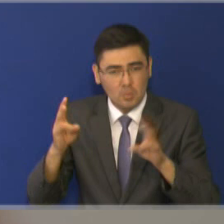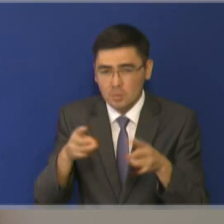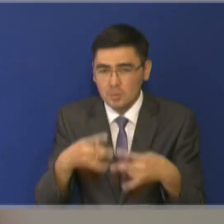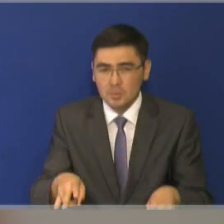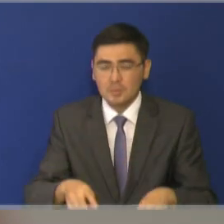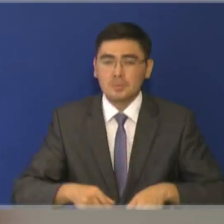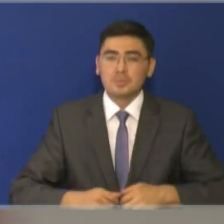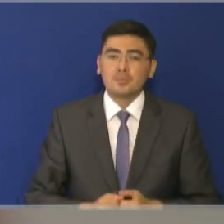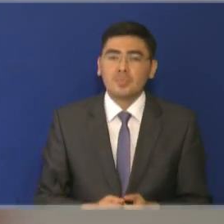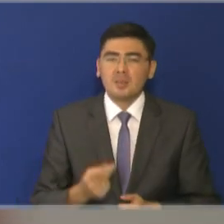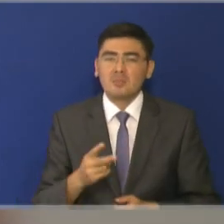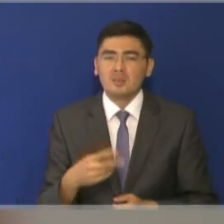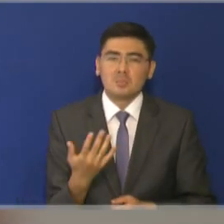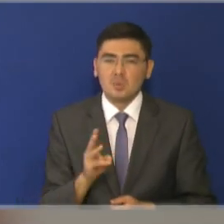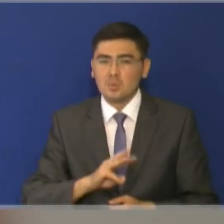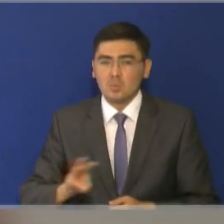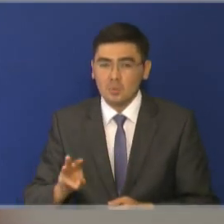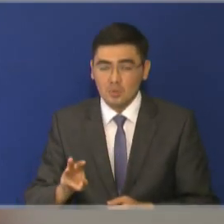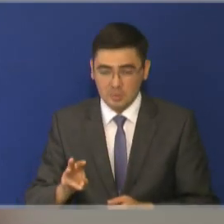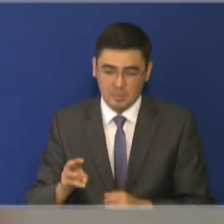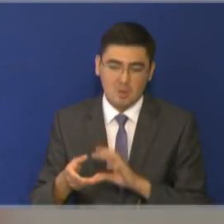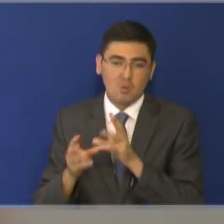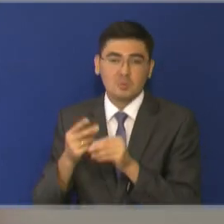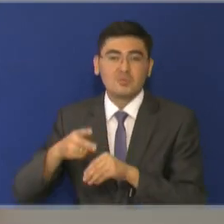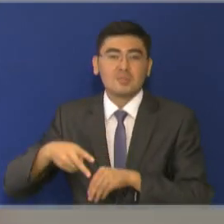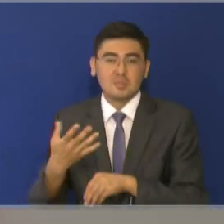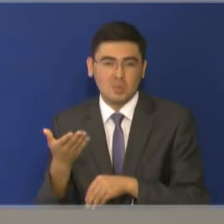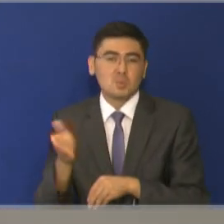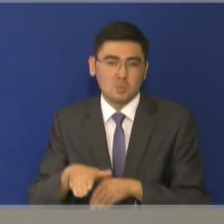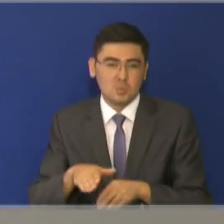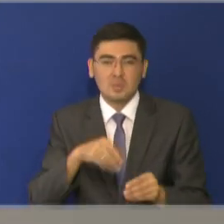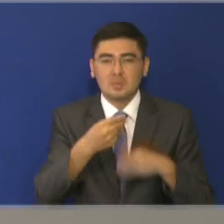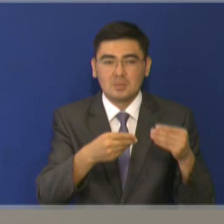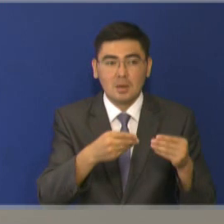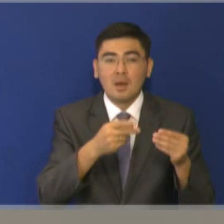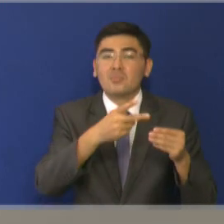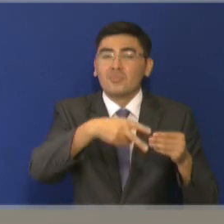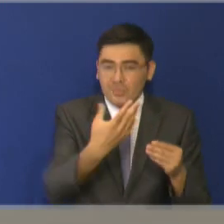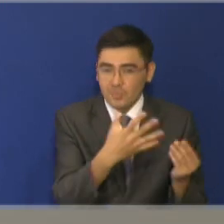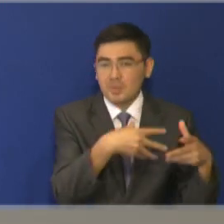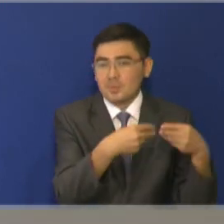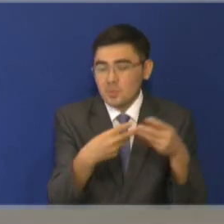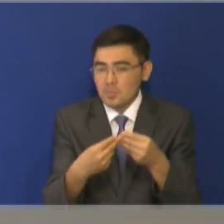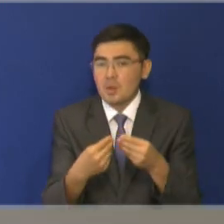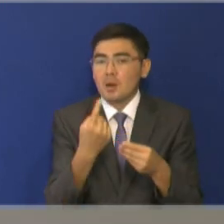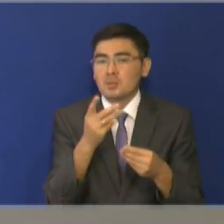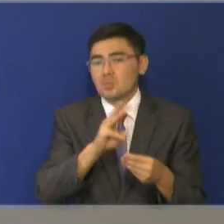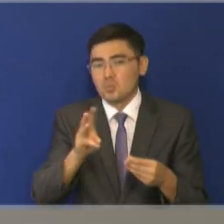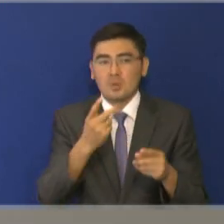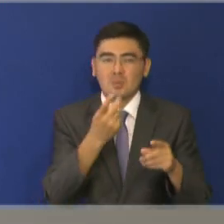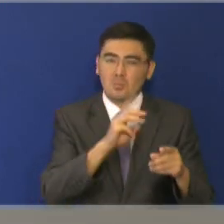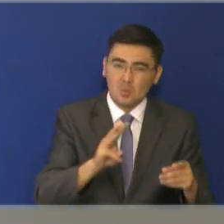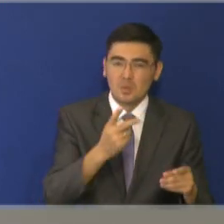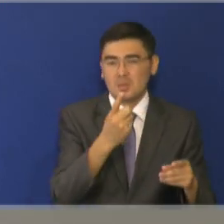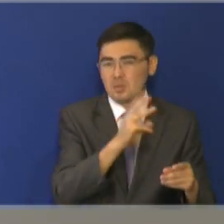Биыл 25 миллион теңгеге осындай 25 сертификат бөлінді. Яғни бізде 25 отбасы алғашқы жарнаны төлеу үшін 25